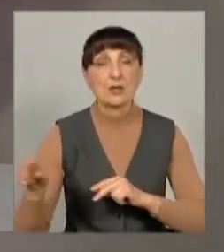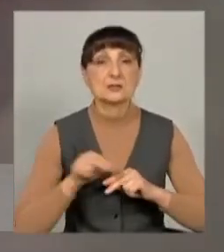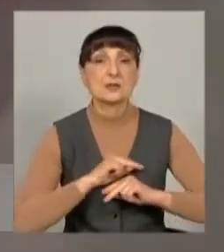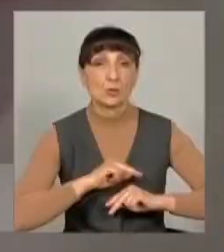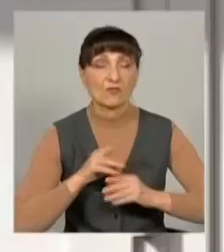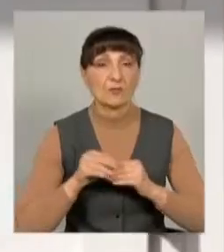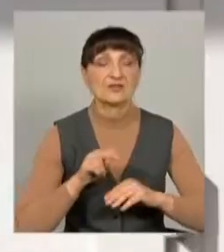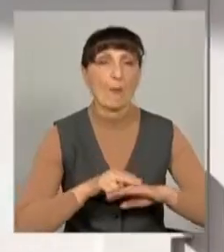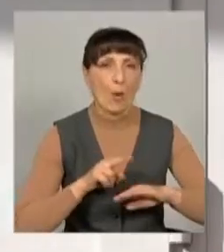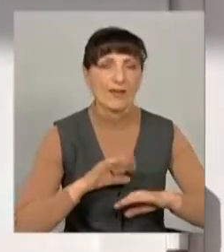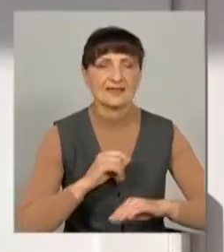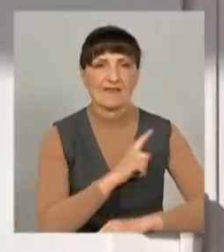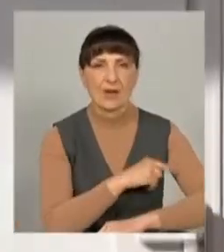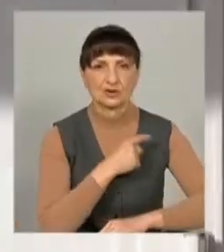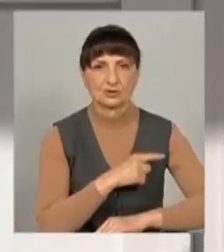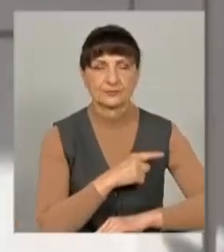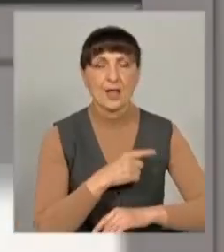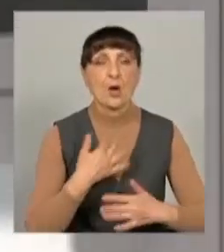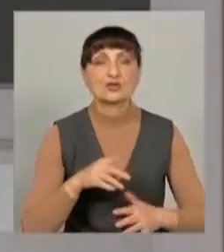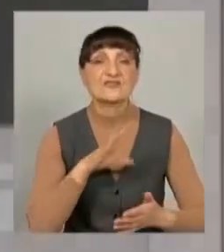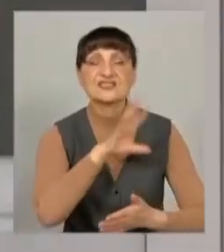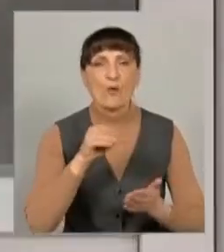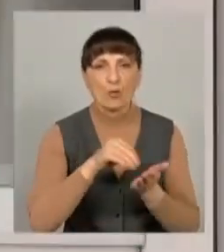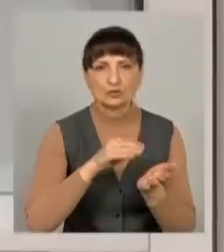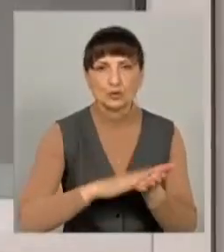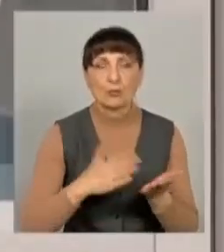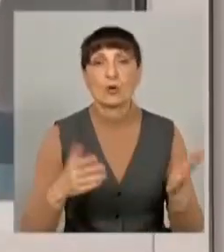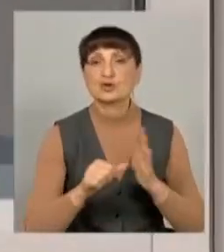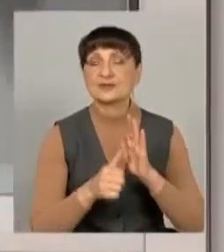полицией и управлением здравоохранения. Всего на воинском учете в СКУ более